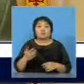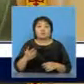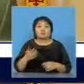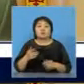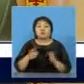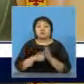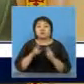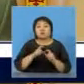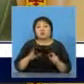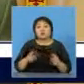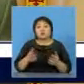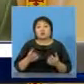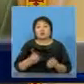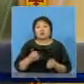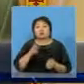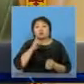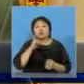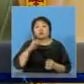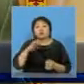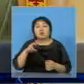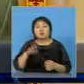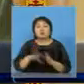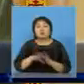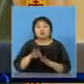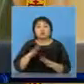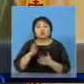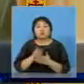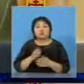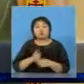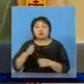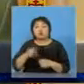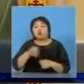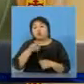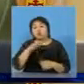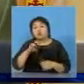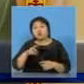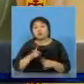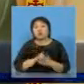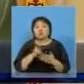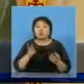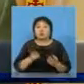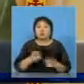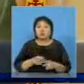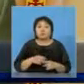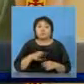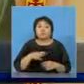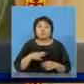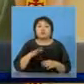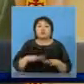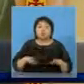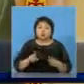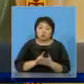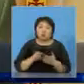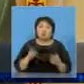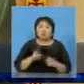жеті мектепті алып, біз жас медиаторларды сайлап жатырмыз. Бізде кез келген жерде медиатор кабинет болу керек. Садикте де болу